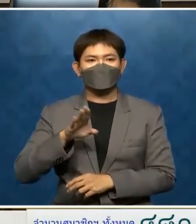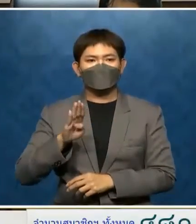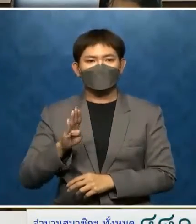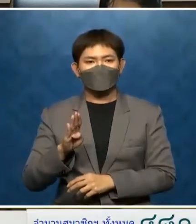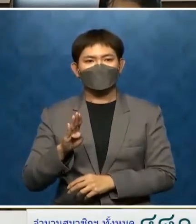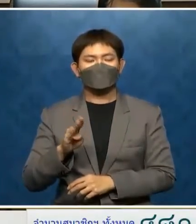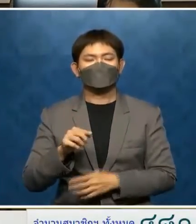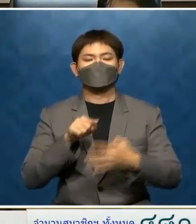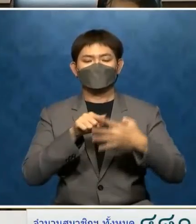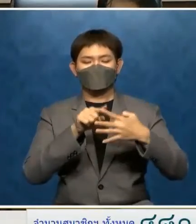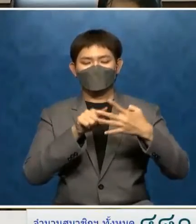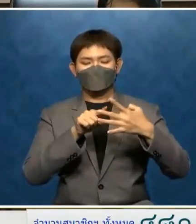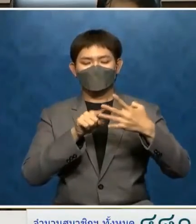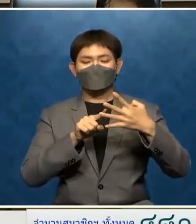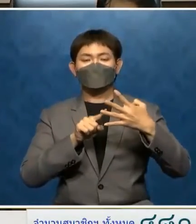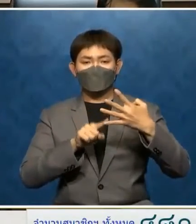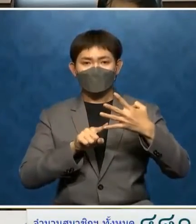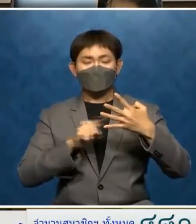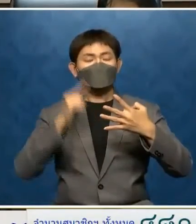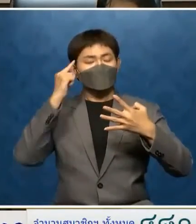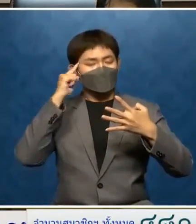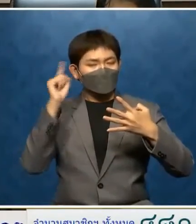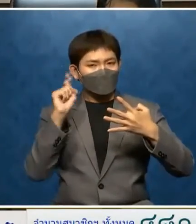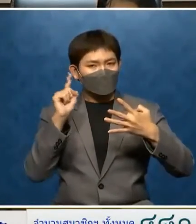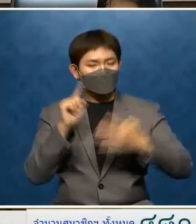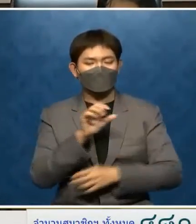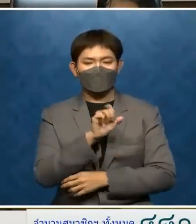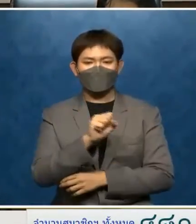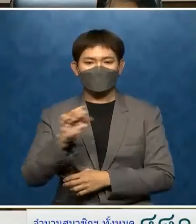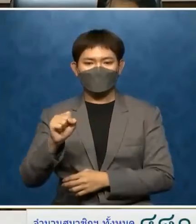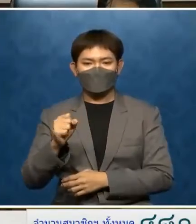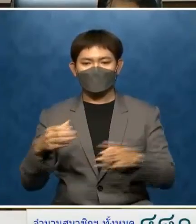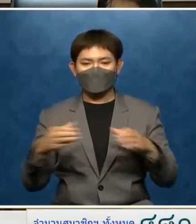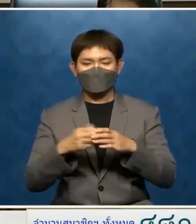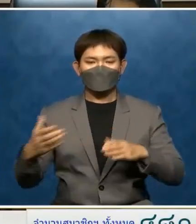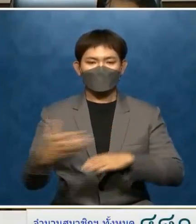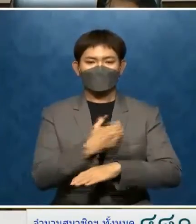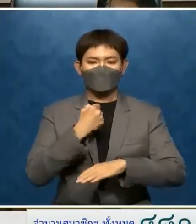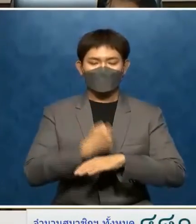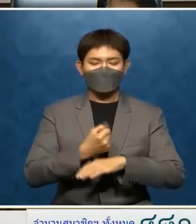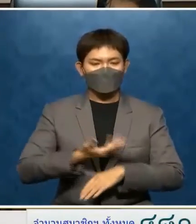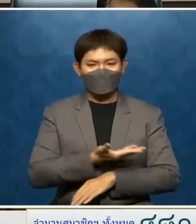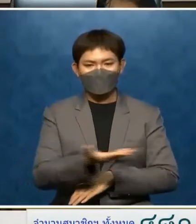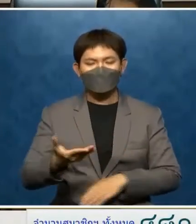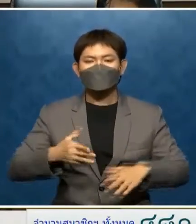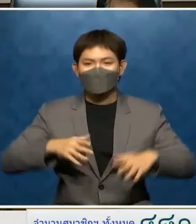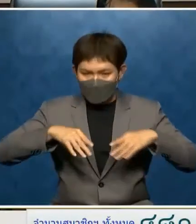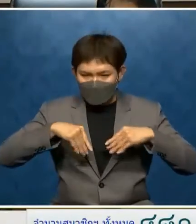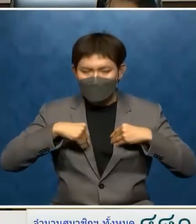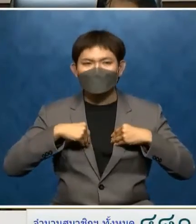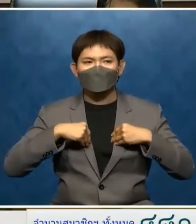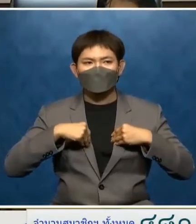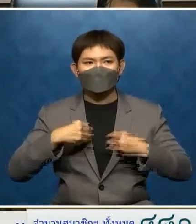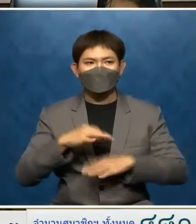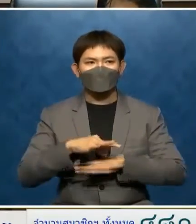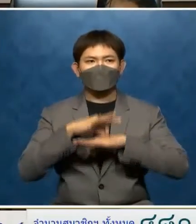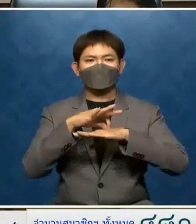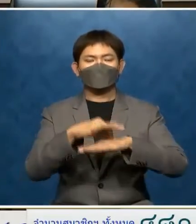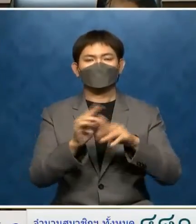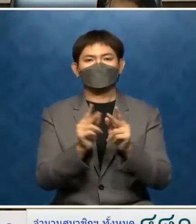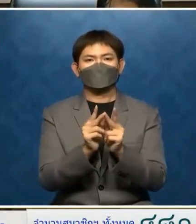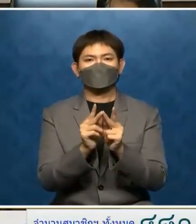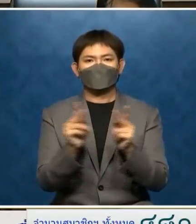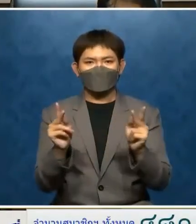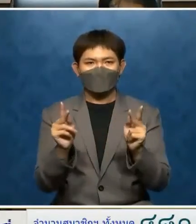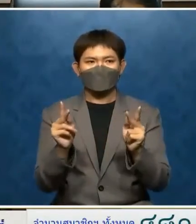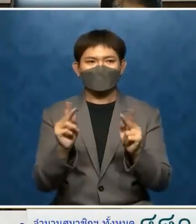างนี้ดเซ็เชื่อว่า สมาชิก สภาพุกแน ราชดอน ทุกภาคการเมือง รับหลักการค่ะแลมีกตั้งคณะกรรนิการ